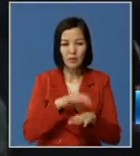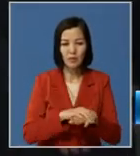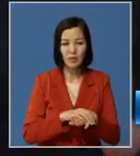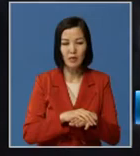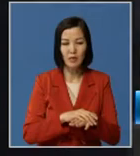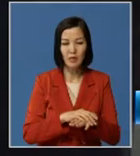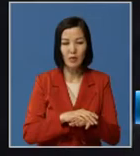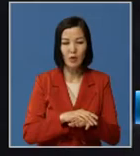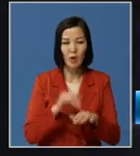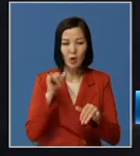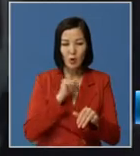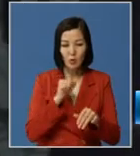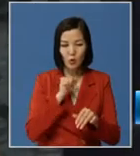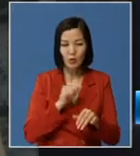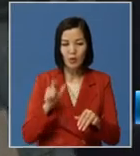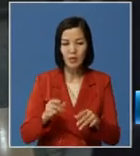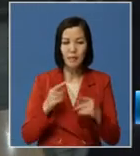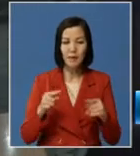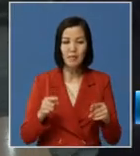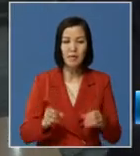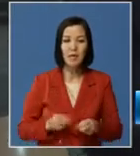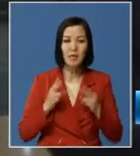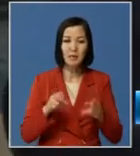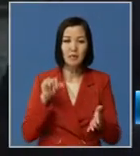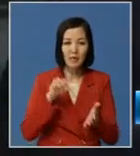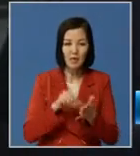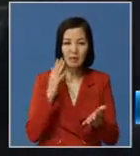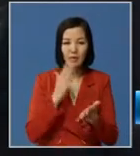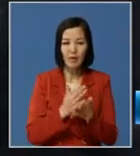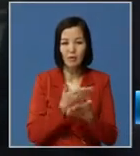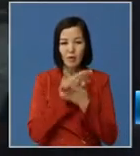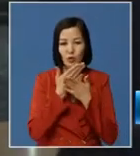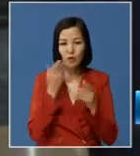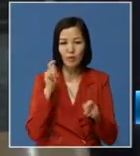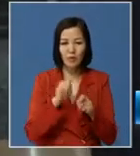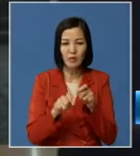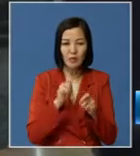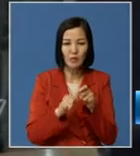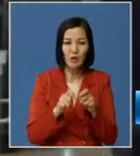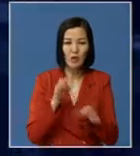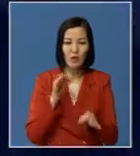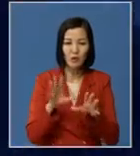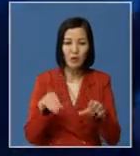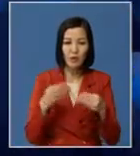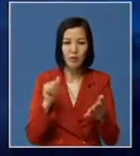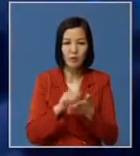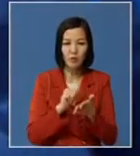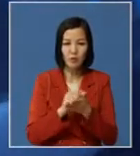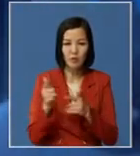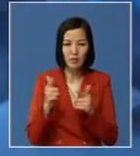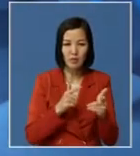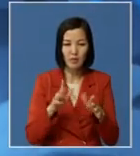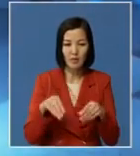қарақшыларды тексеріп жатыр. Олардың басқа да қылмыстарға қатыстылығын анықтап, сотқа берілетін тергеу құжаттарын дайындауда. Жазира Исаева,